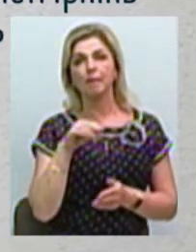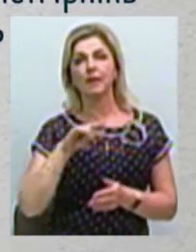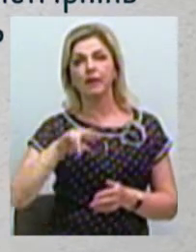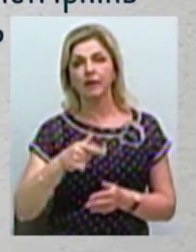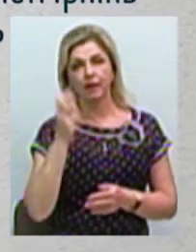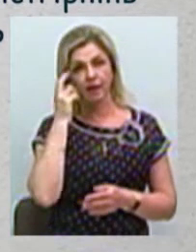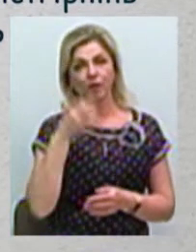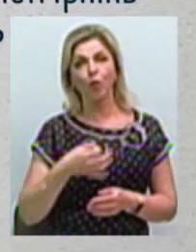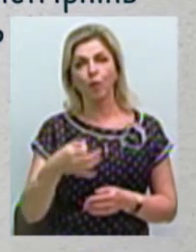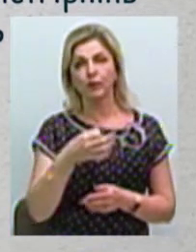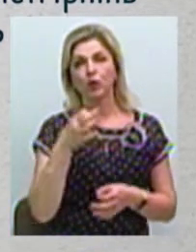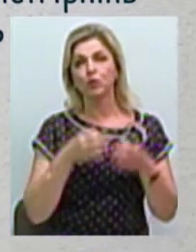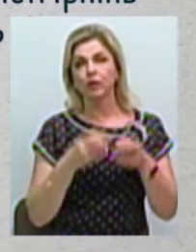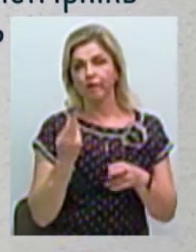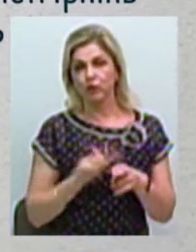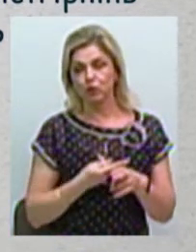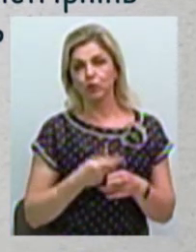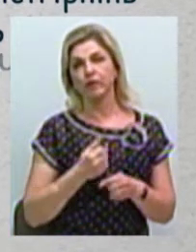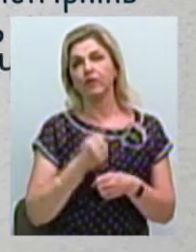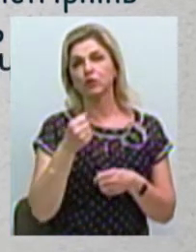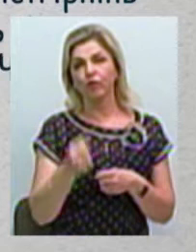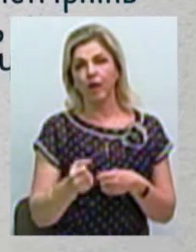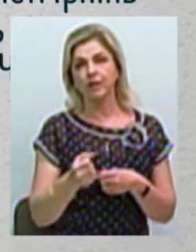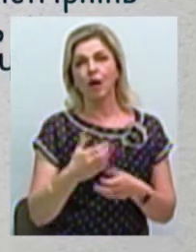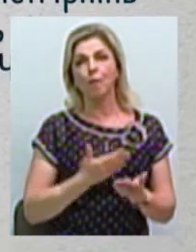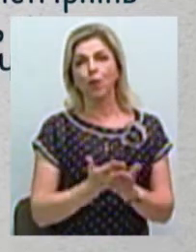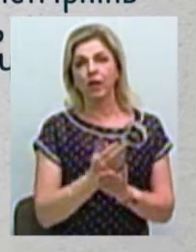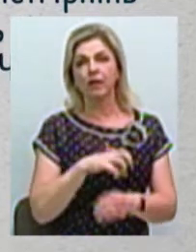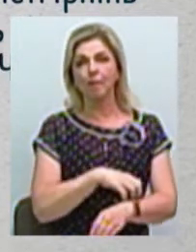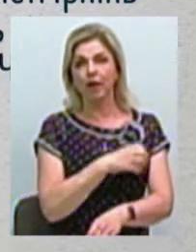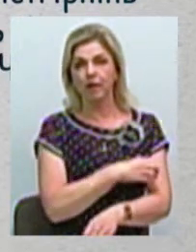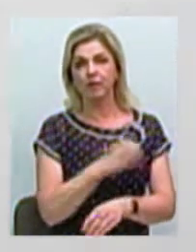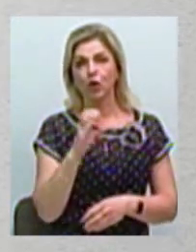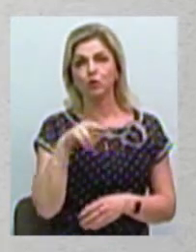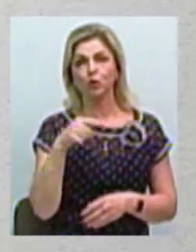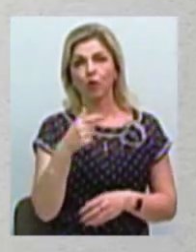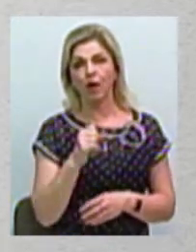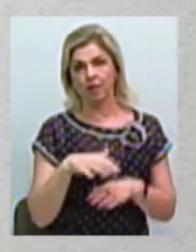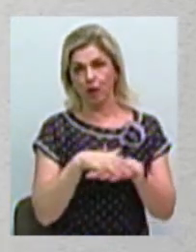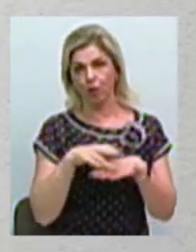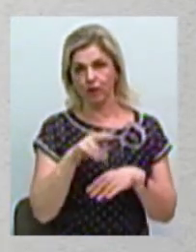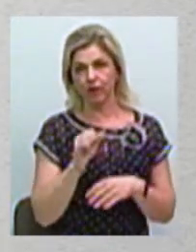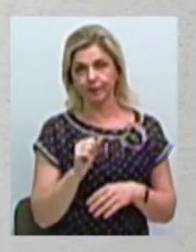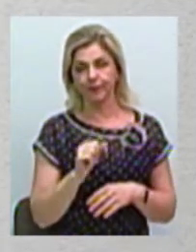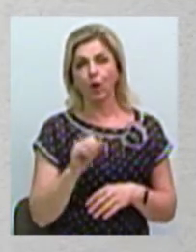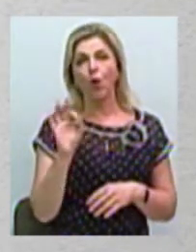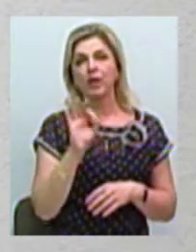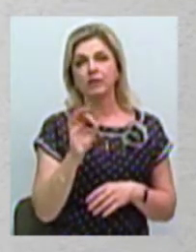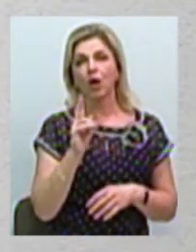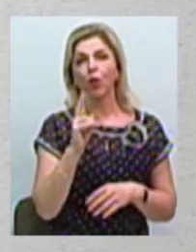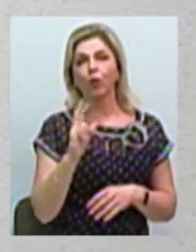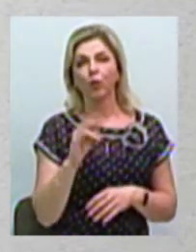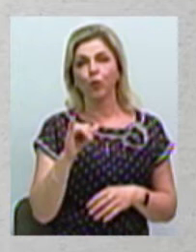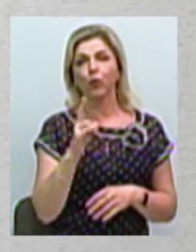області. Судимість відсутня. Суб'єкт висування – політична партія «Слуга народу». Олександр Кукуруза.